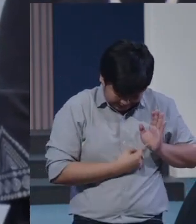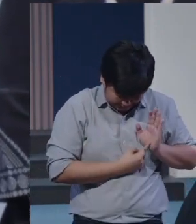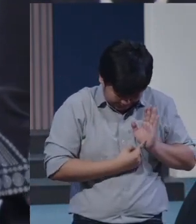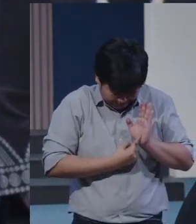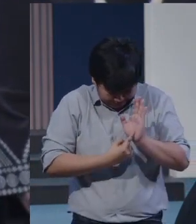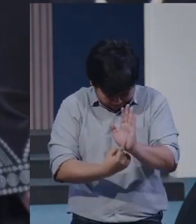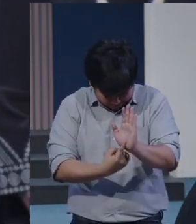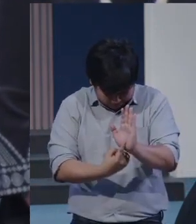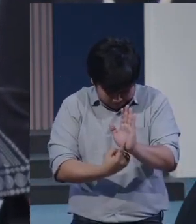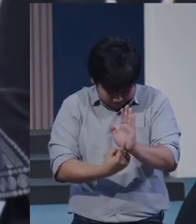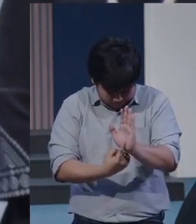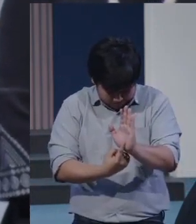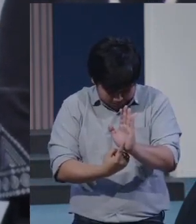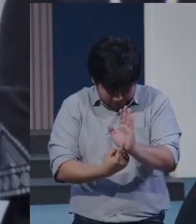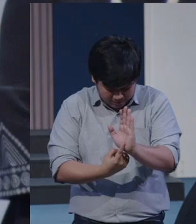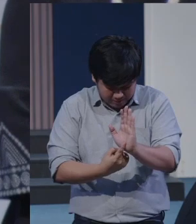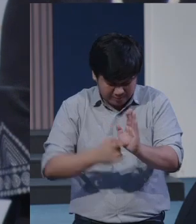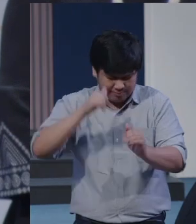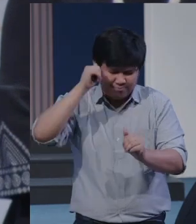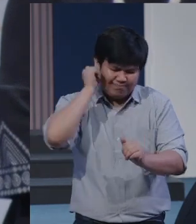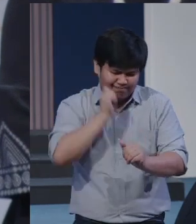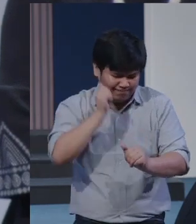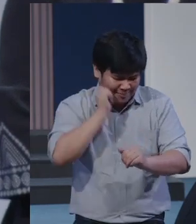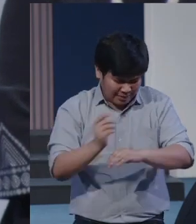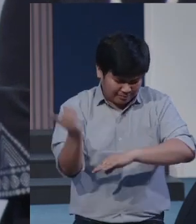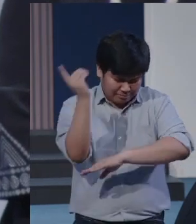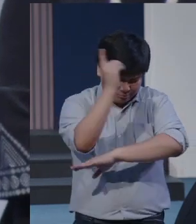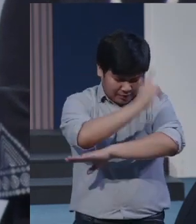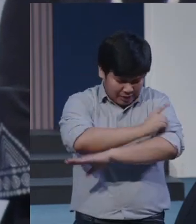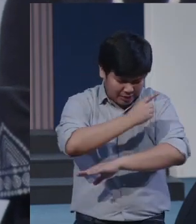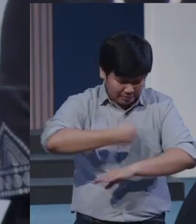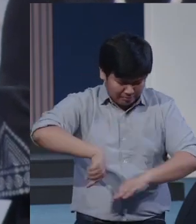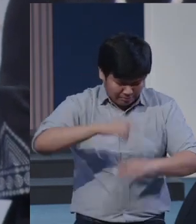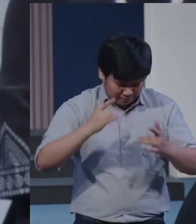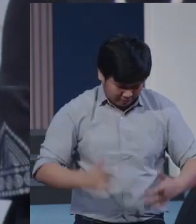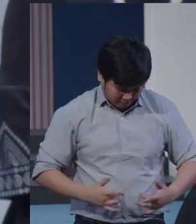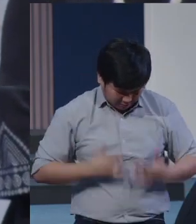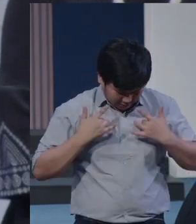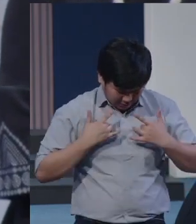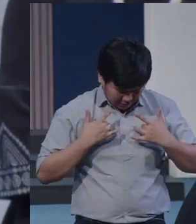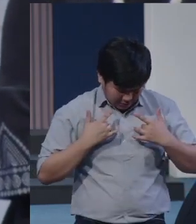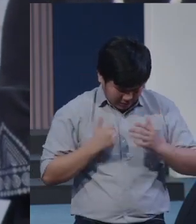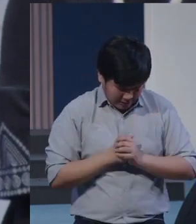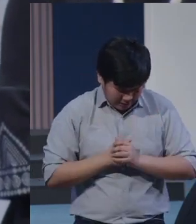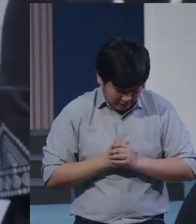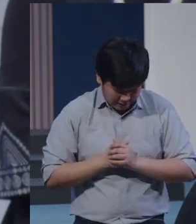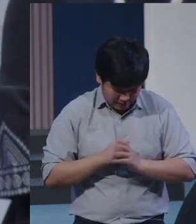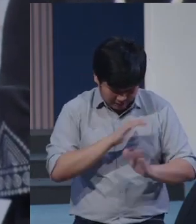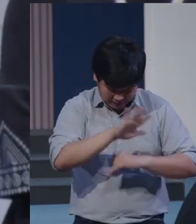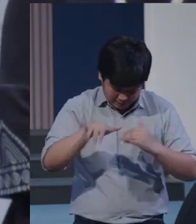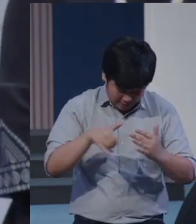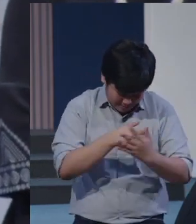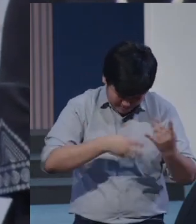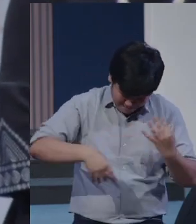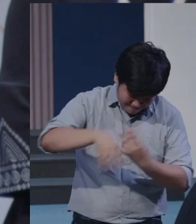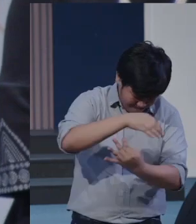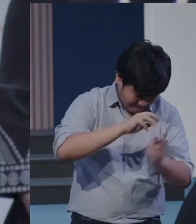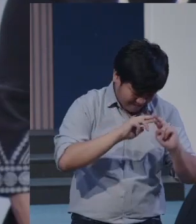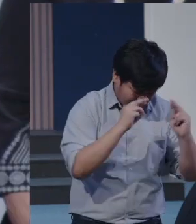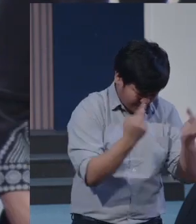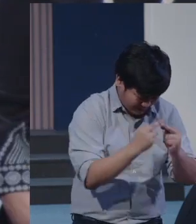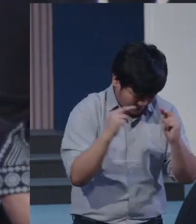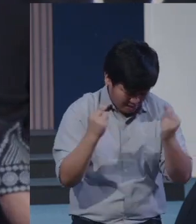ito sa aming pang araw-araw na buhay sa aming pangaraw-araw na pakikipag-ugnay sa isa't isa sa aming